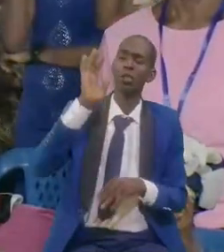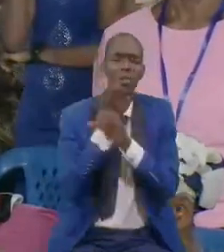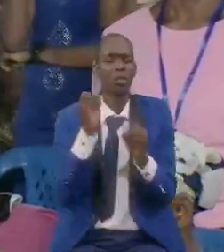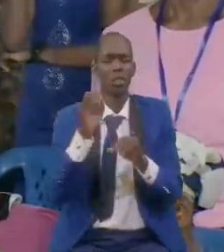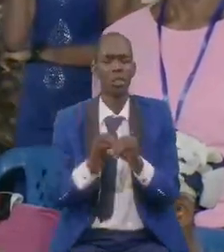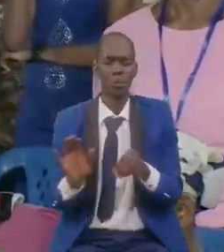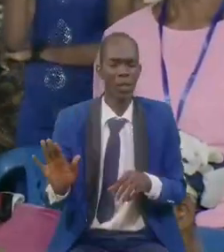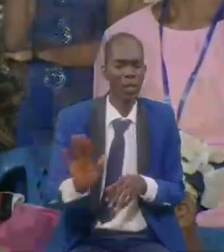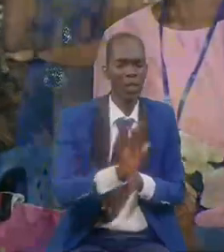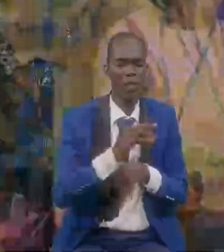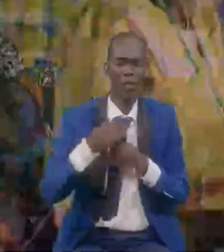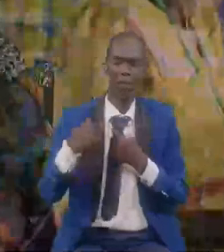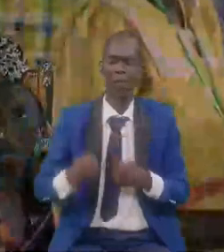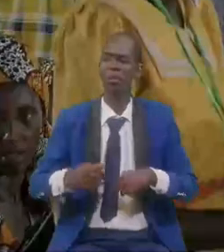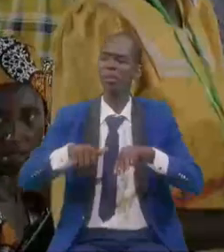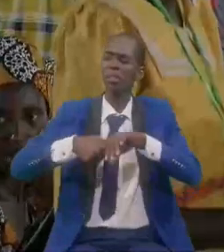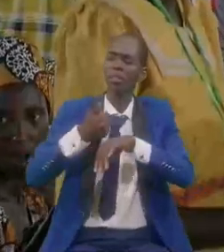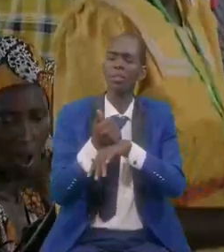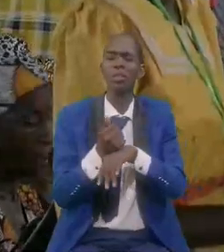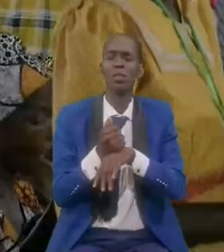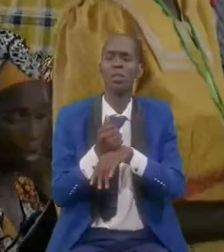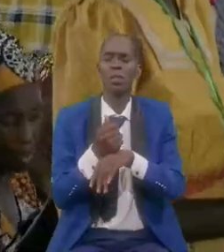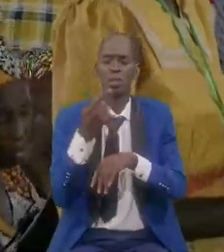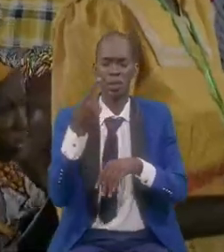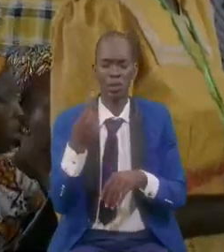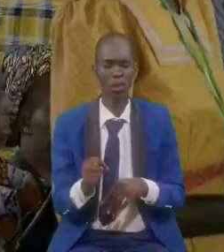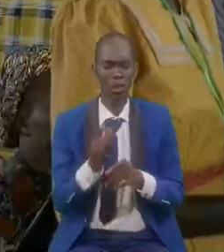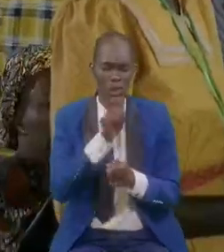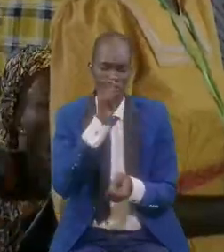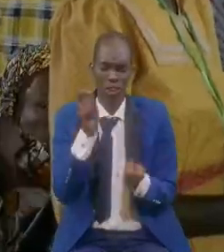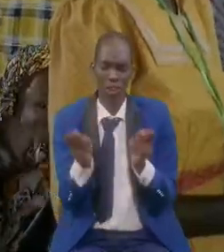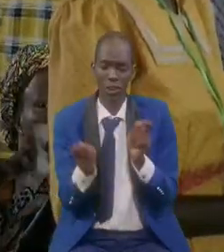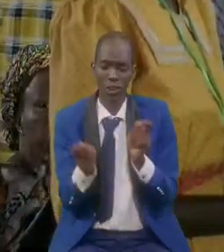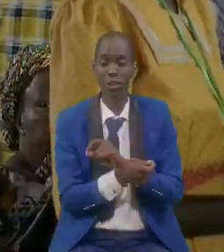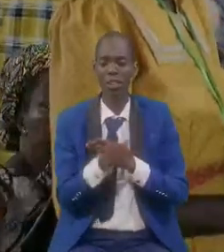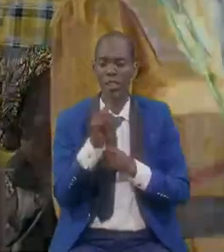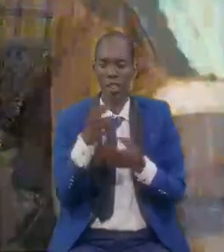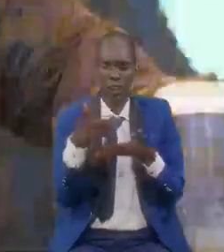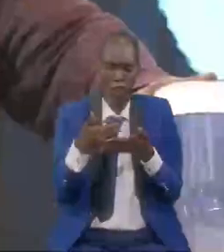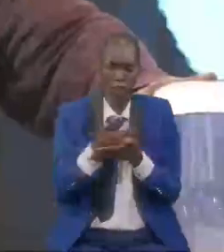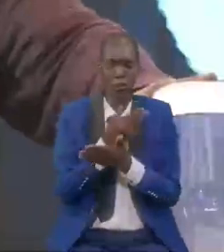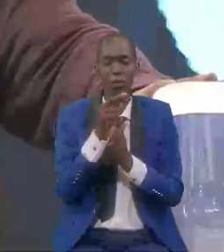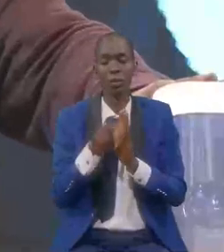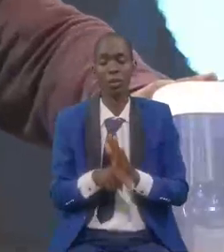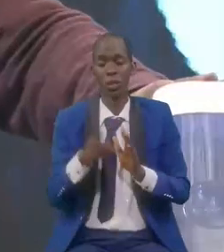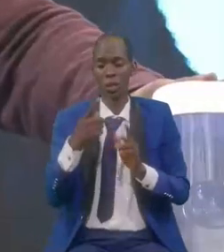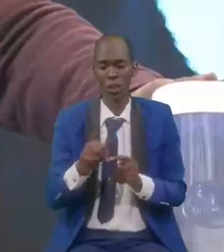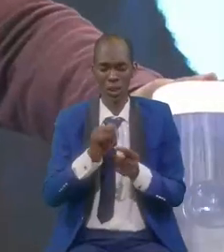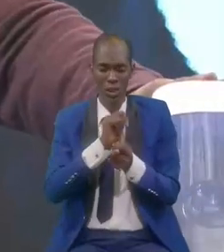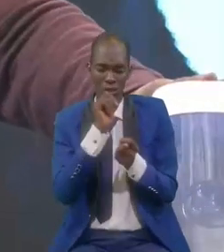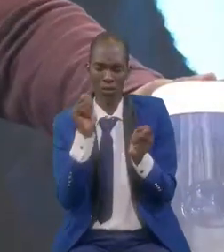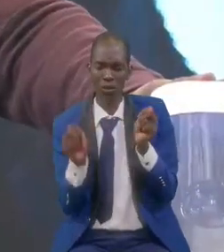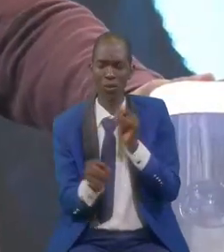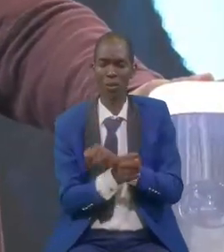leur cœur. Confirme le changement, la nouveauté de vie, la